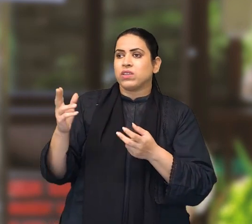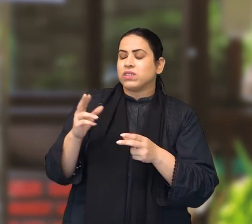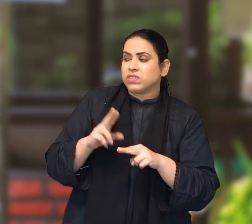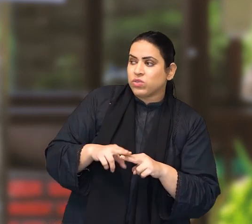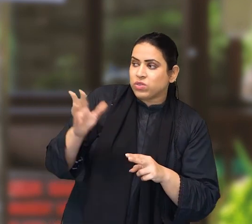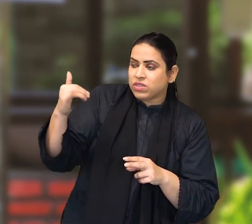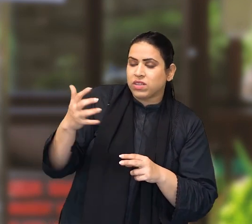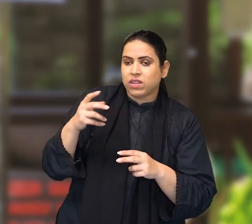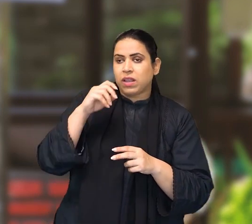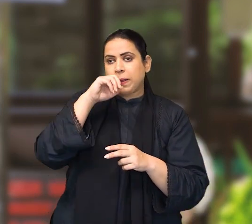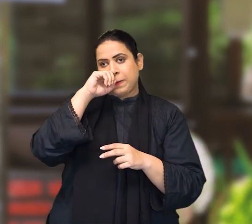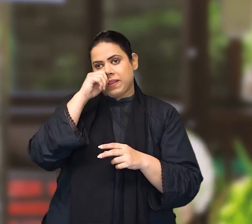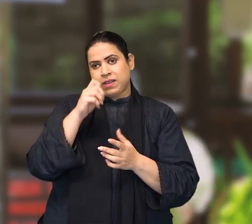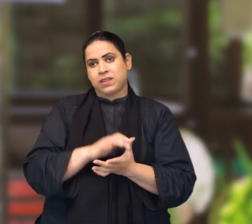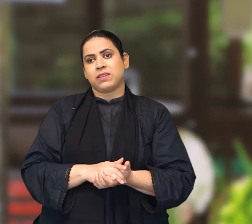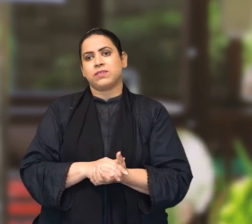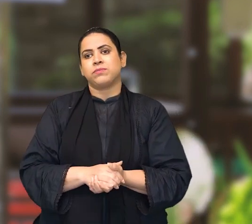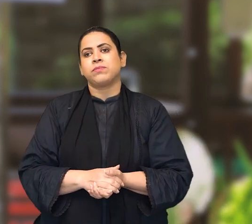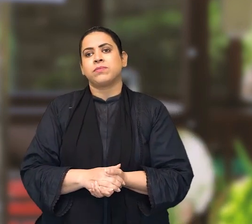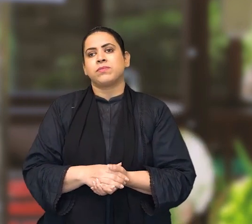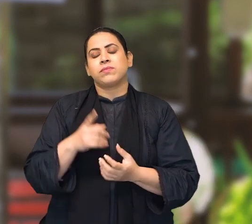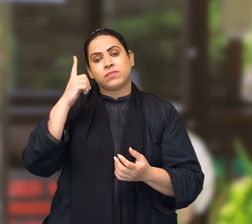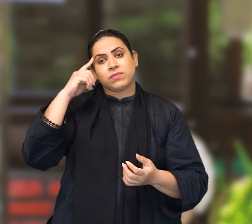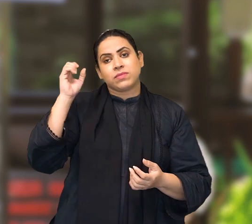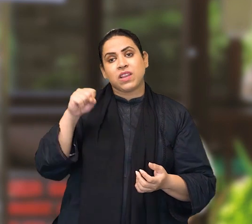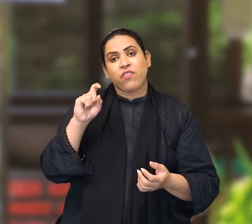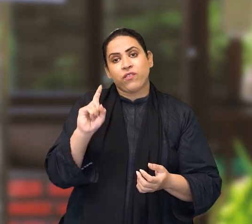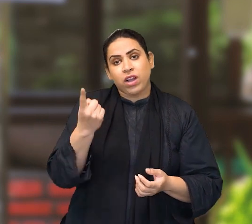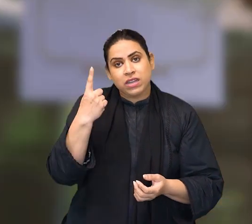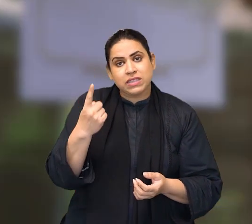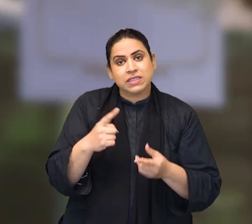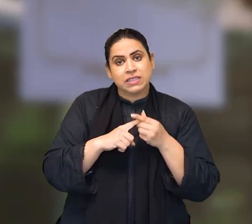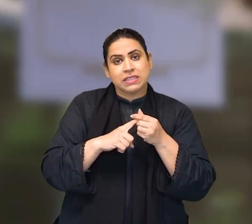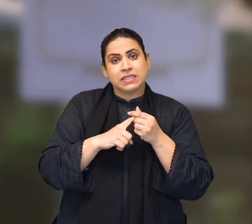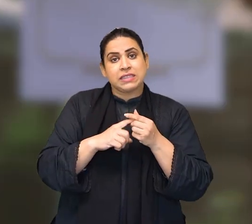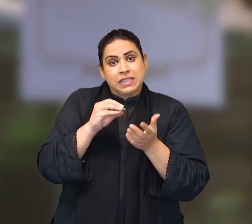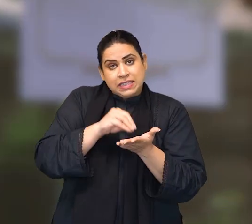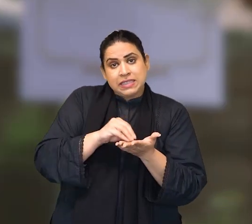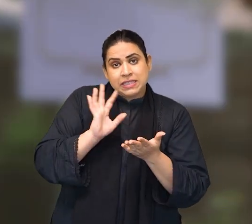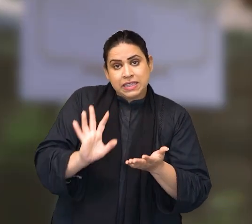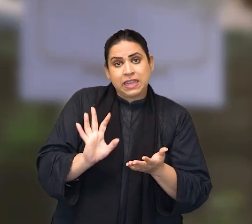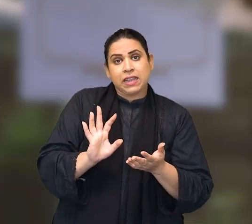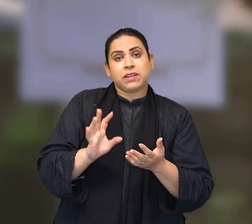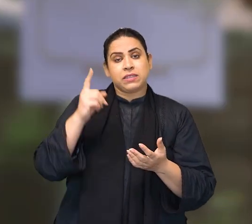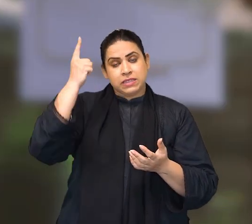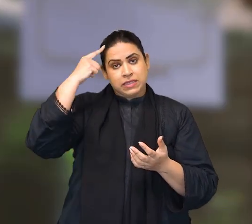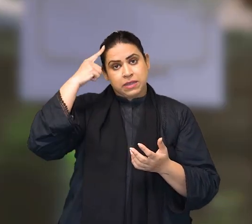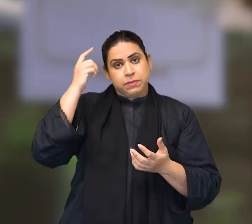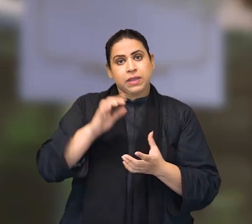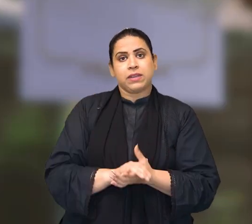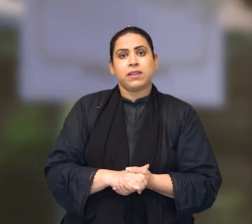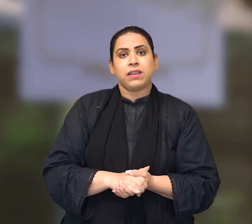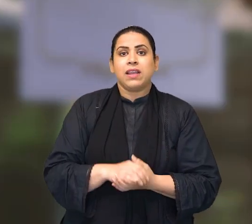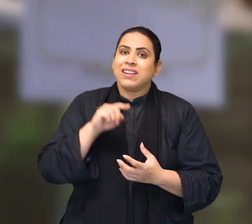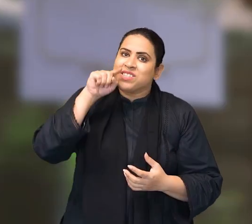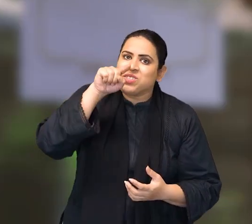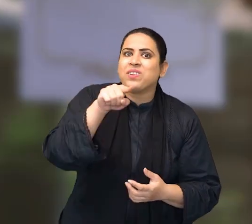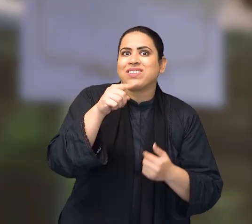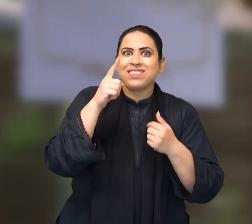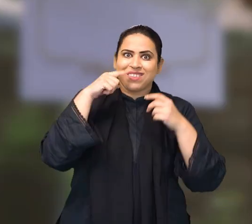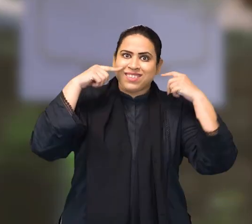था. आई थिंक first thing everybody need to keep this in your mind okay, it's your